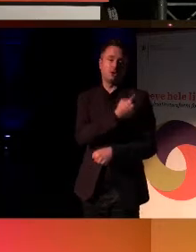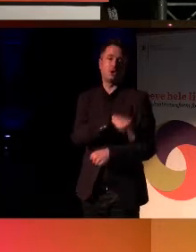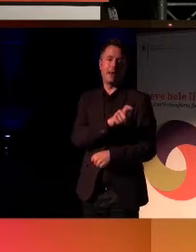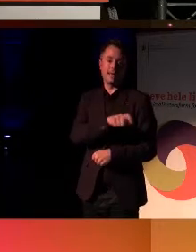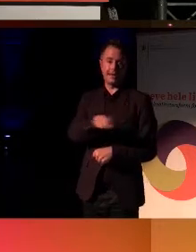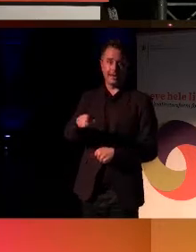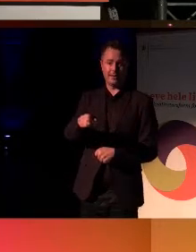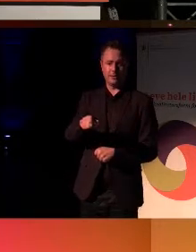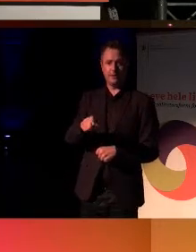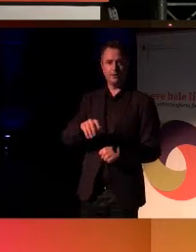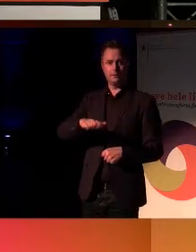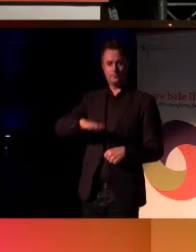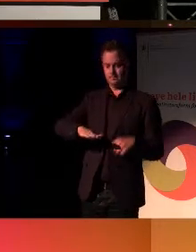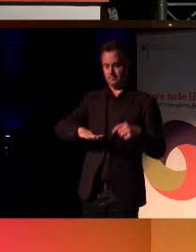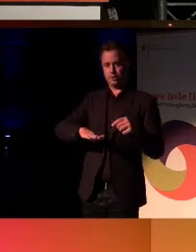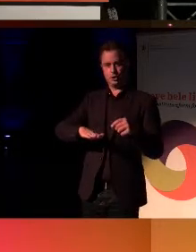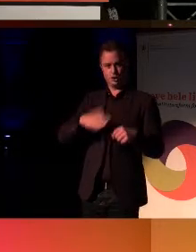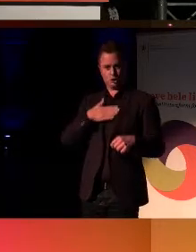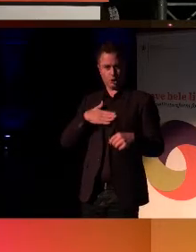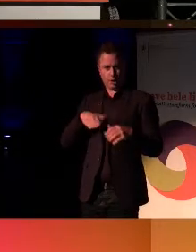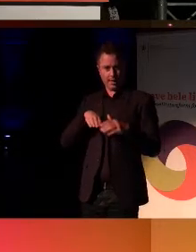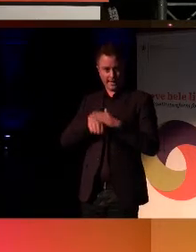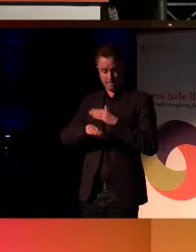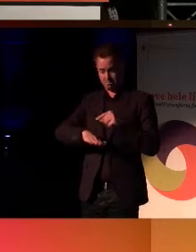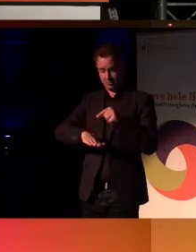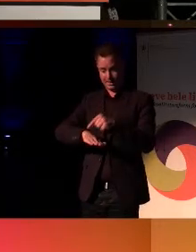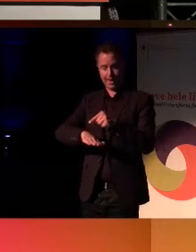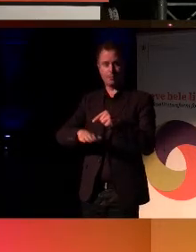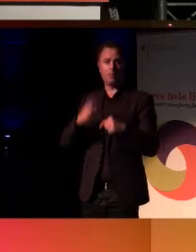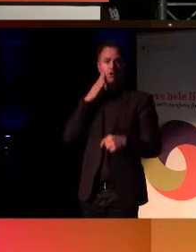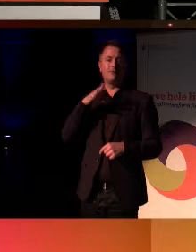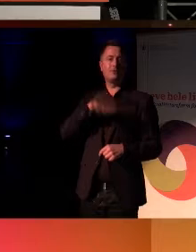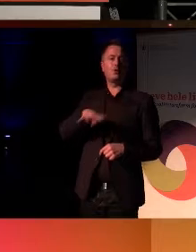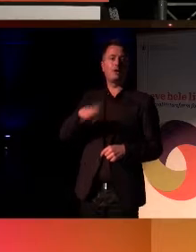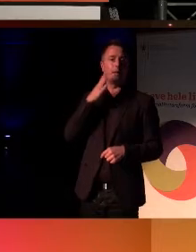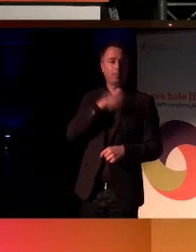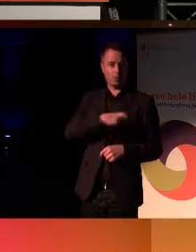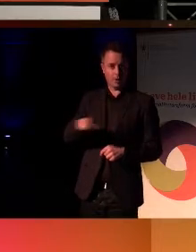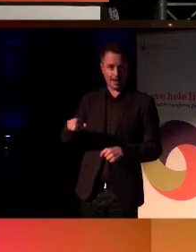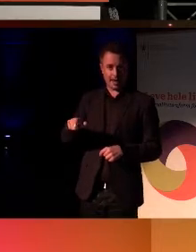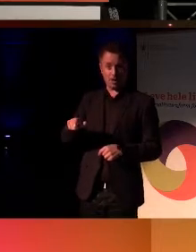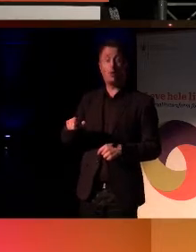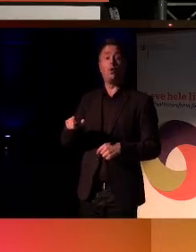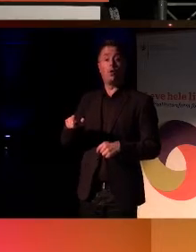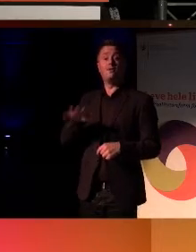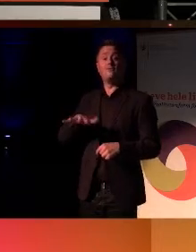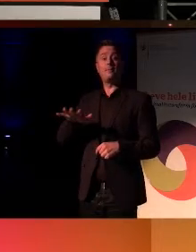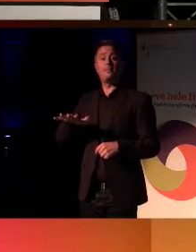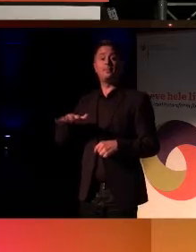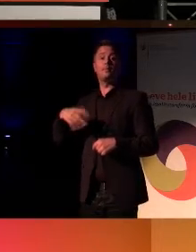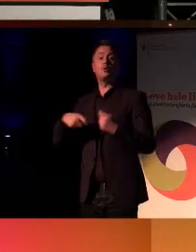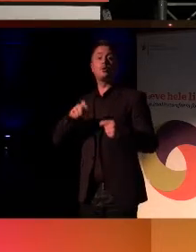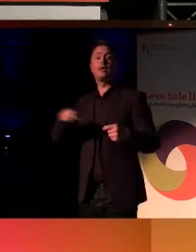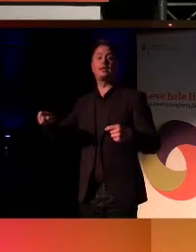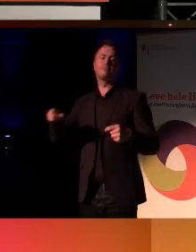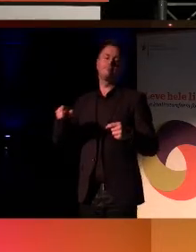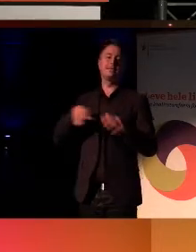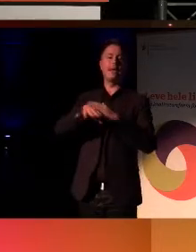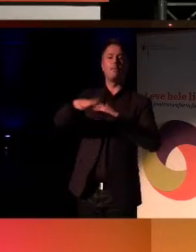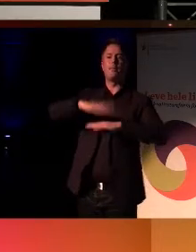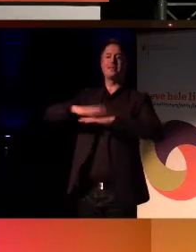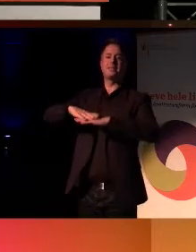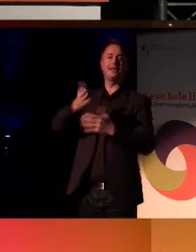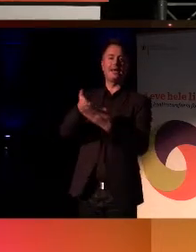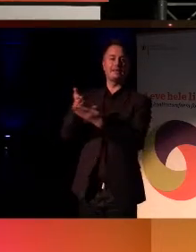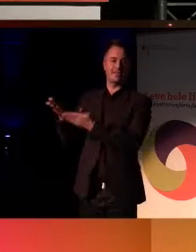Det bor 14 beboere på sykehjemmet der, og det 15 brukere I hjembaserte tjenester. Sånn det å